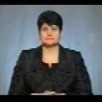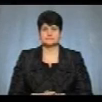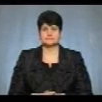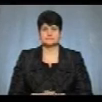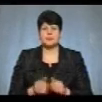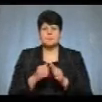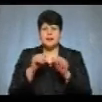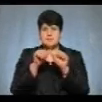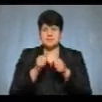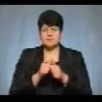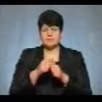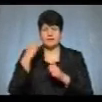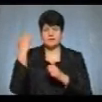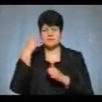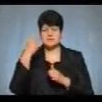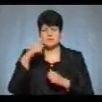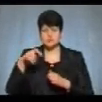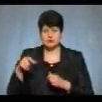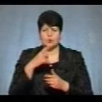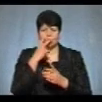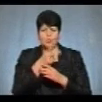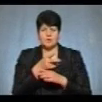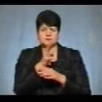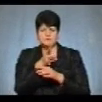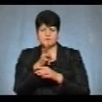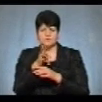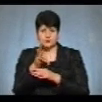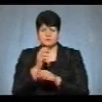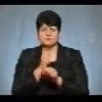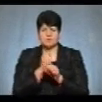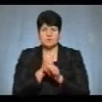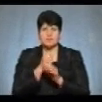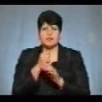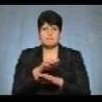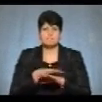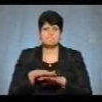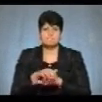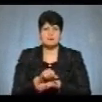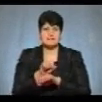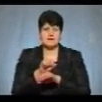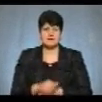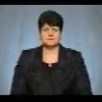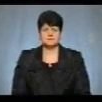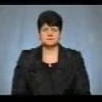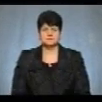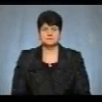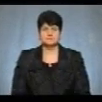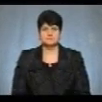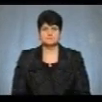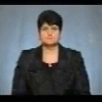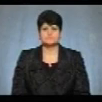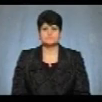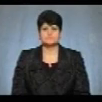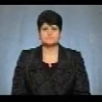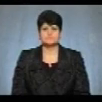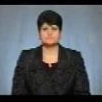Біля пам'ятника Небесні Сотні на моніторі показують кадри, зняті на Майдані. І на згадку про смерть у серцях заховали